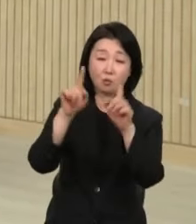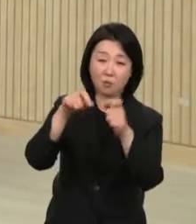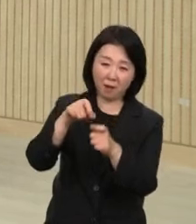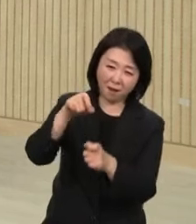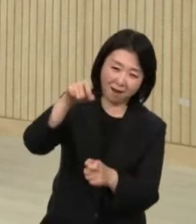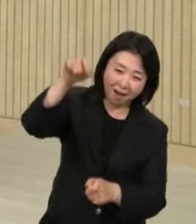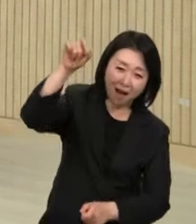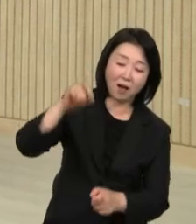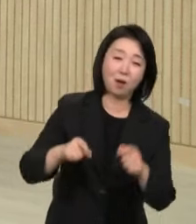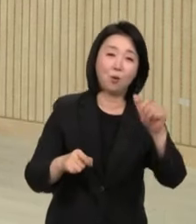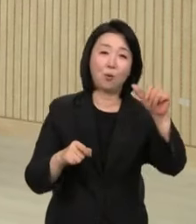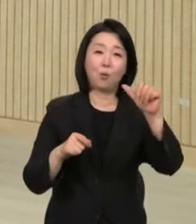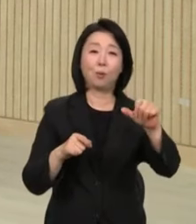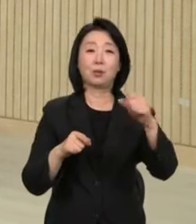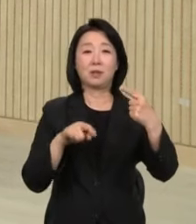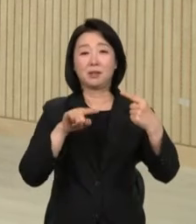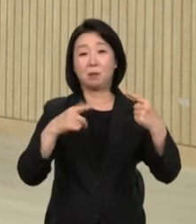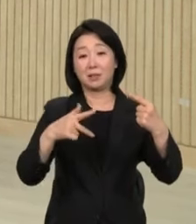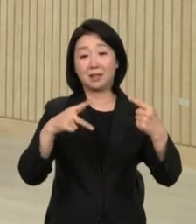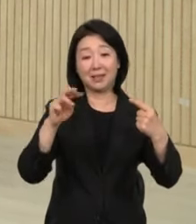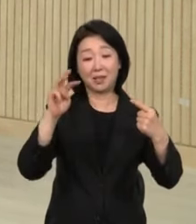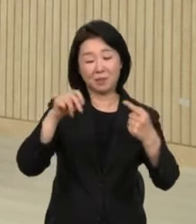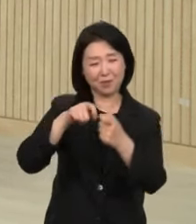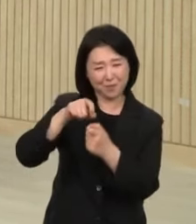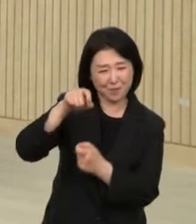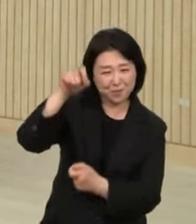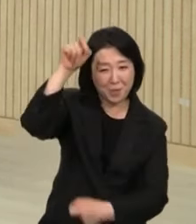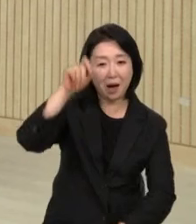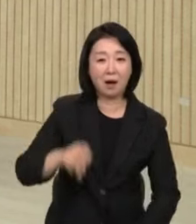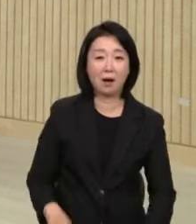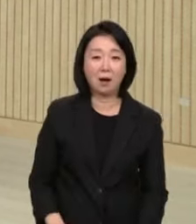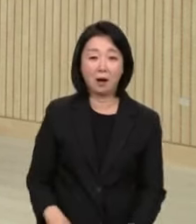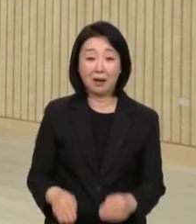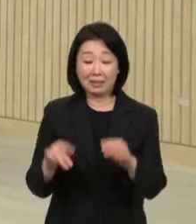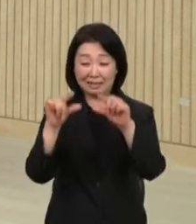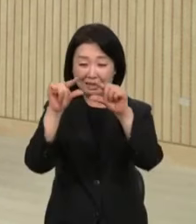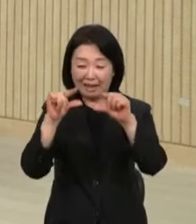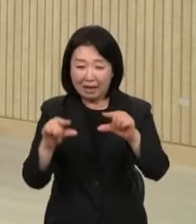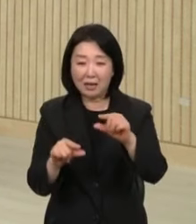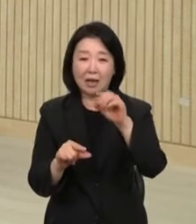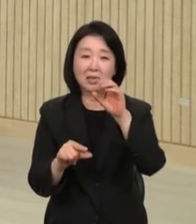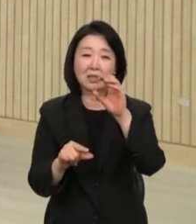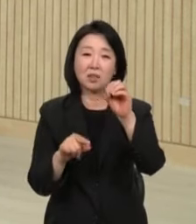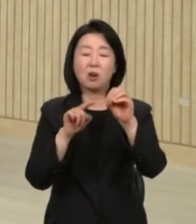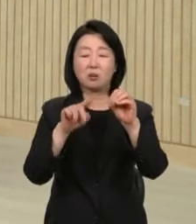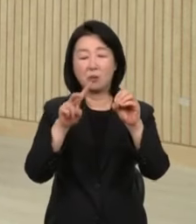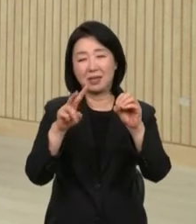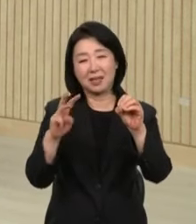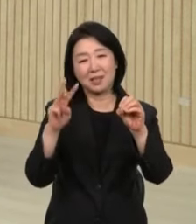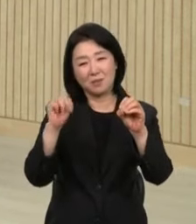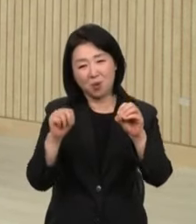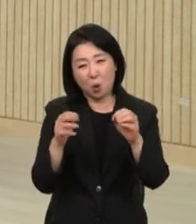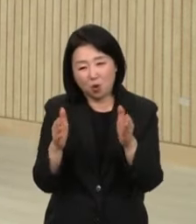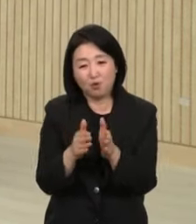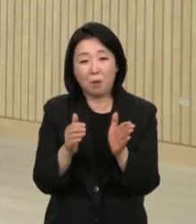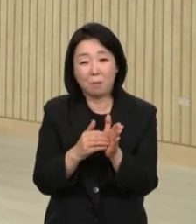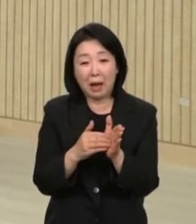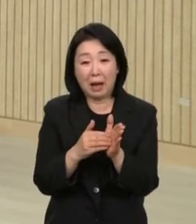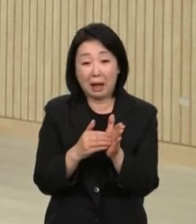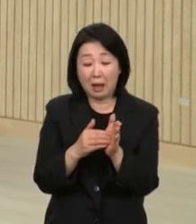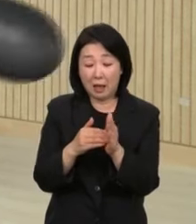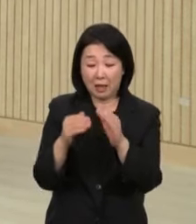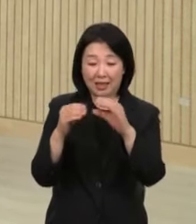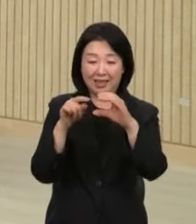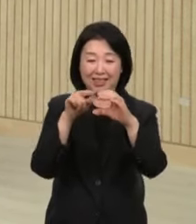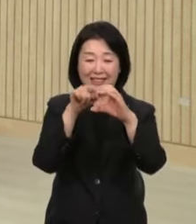최장인 51.7cm입니다. 때문에 후보자 칸 사이의 간격이 0.2cm로 줄었고 사각형 칸 안에